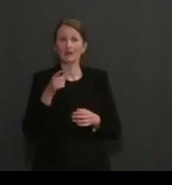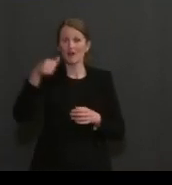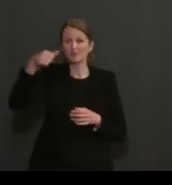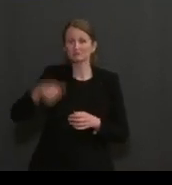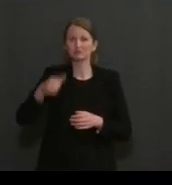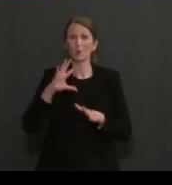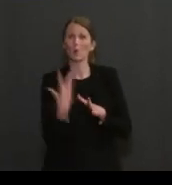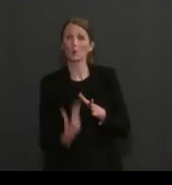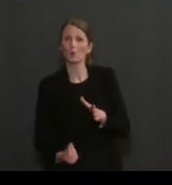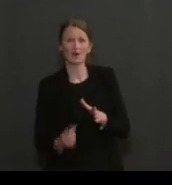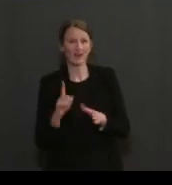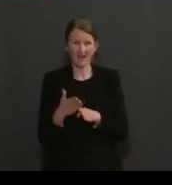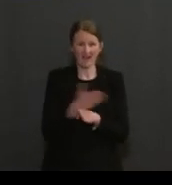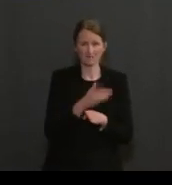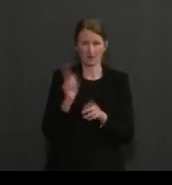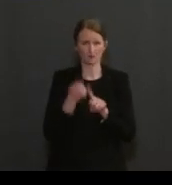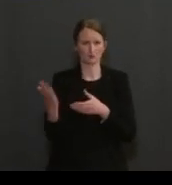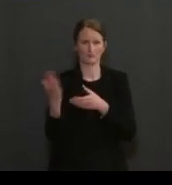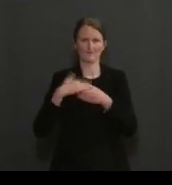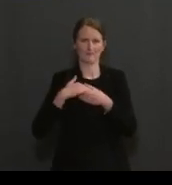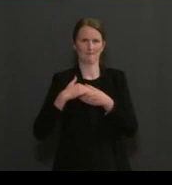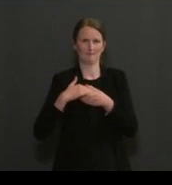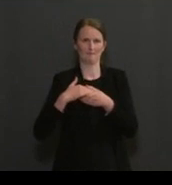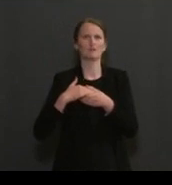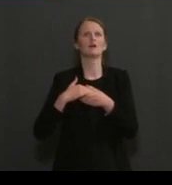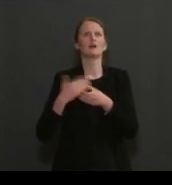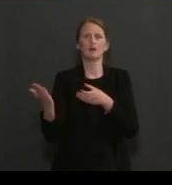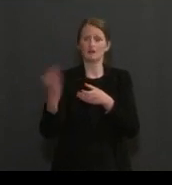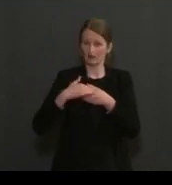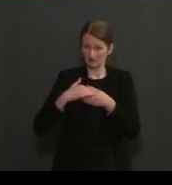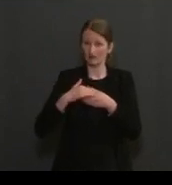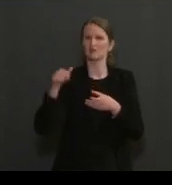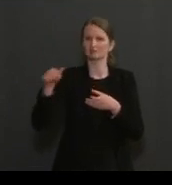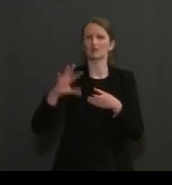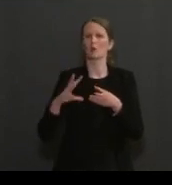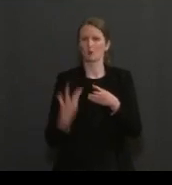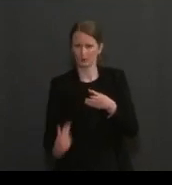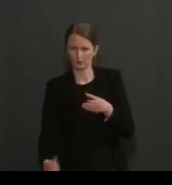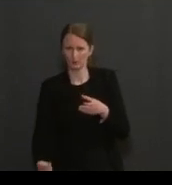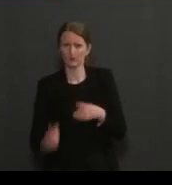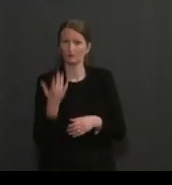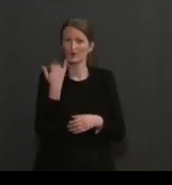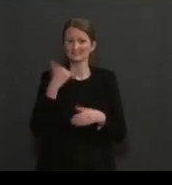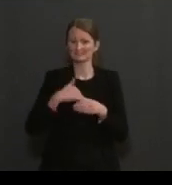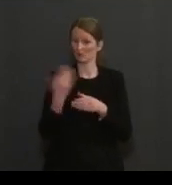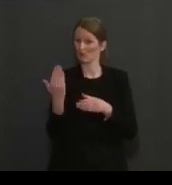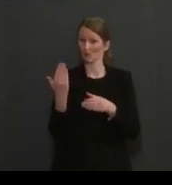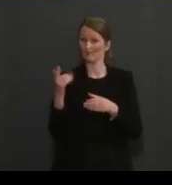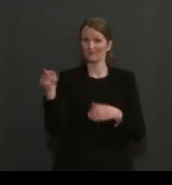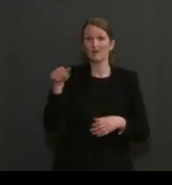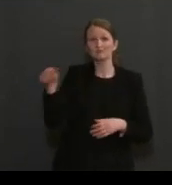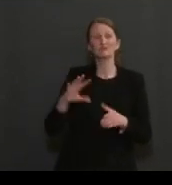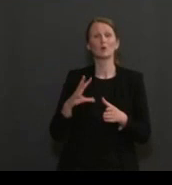micro-aérosols et donc vous risquez de mettre en suspension dans la toilette du virus, faisant que la personne qui vous suivra et qui n'est pas infectée